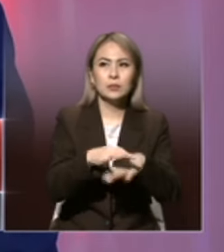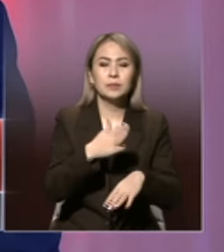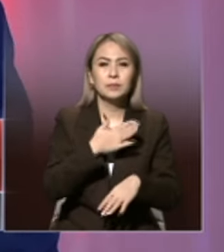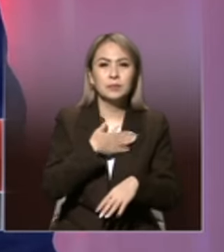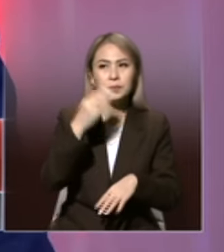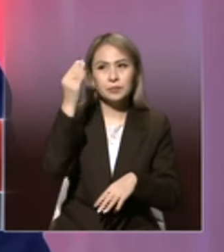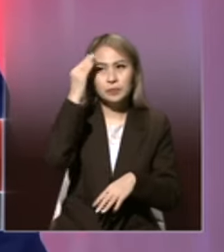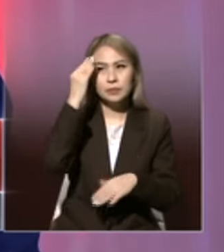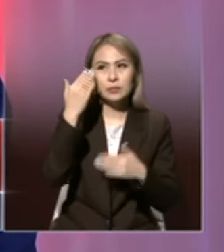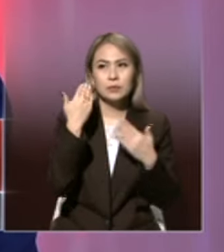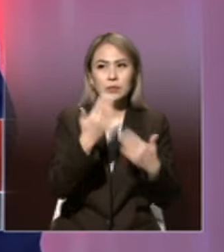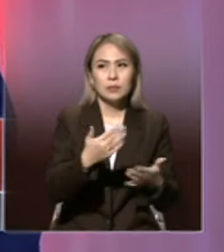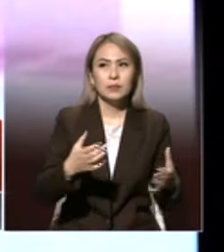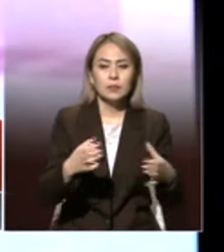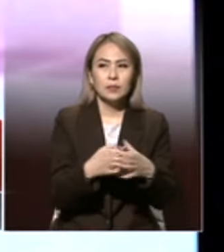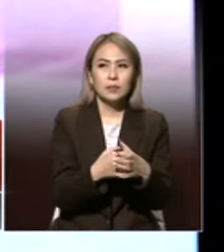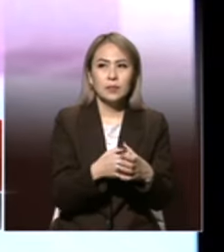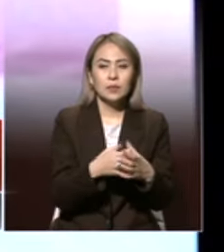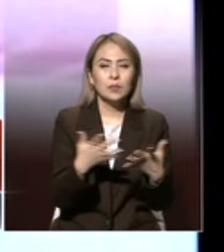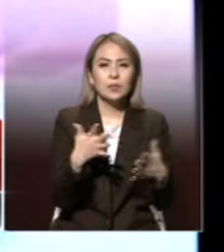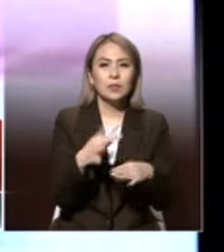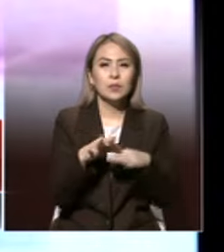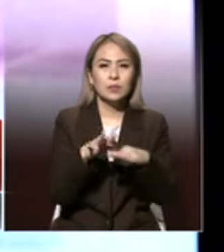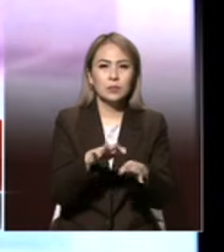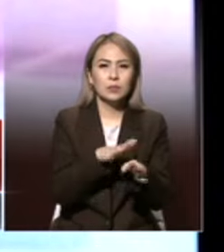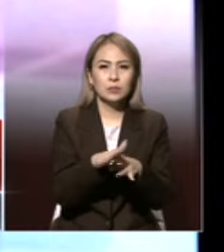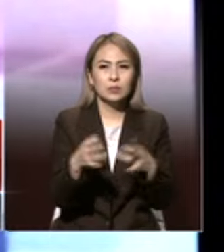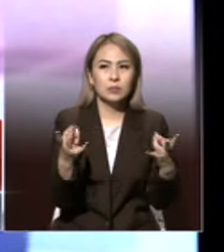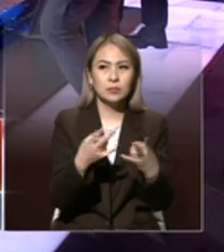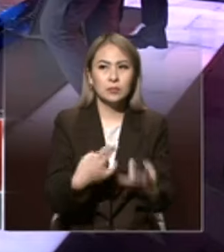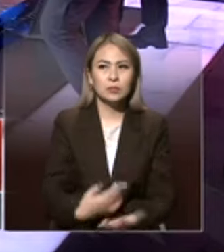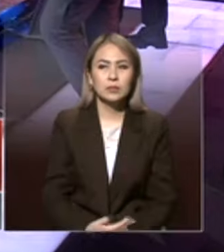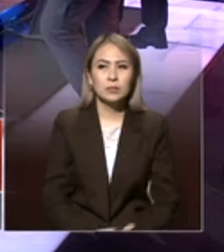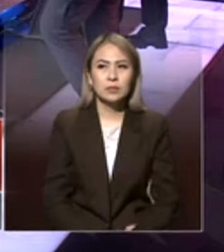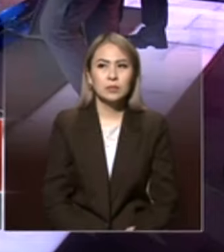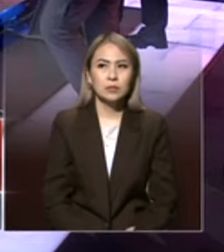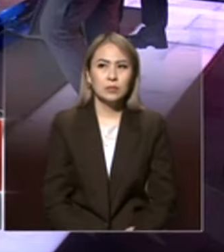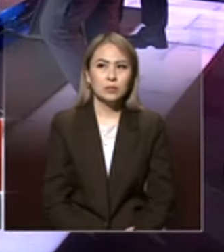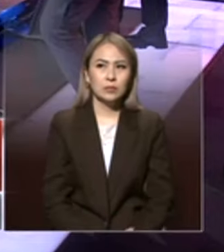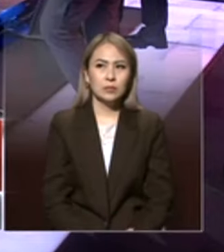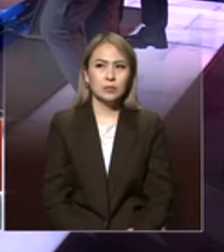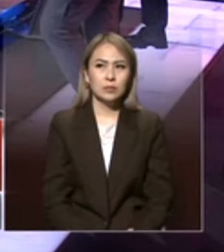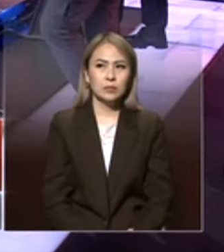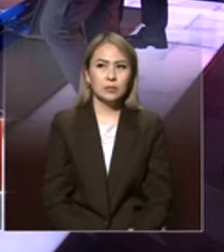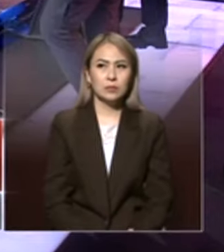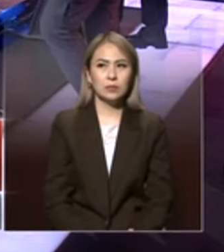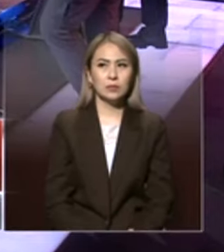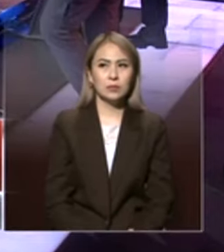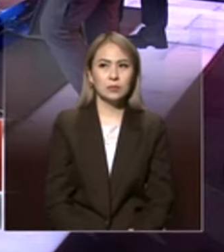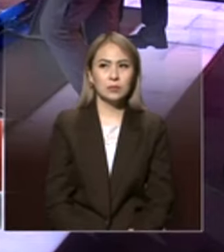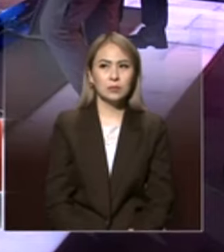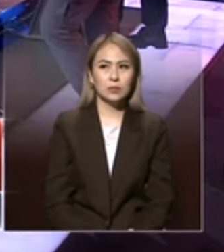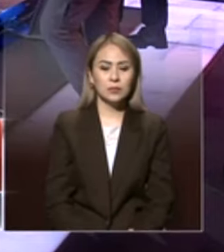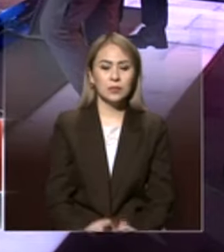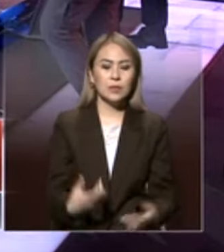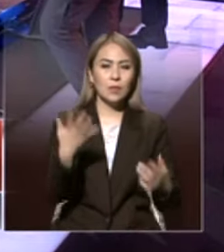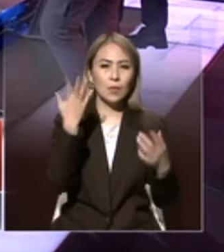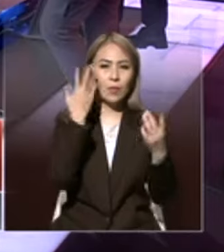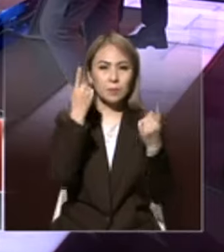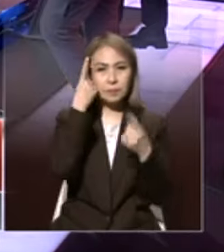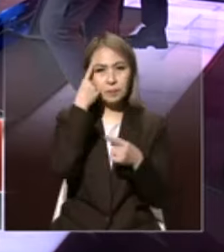Меніңше, немесе сіздіңше, профилактика қалай жүргізілуі керек? Профилактика қалай жүргізілуі керек? Ескерту беріледі